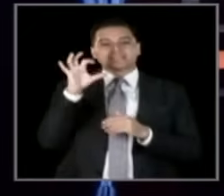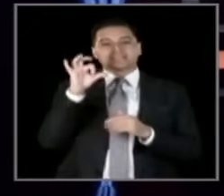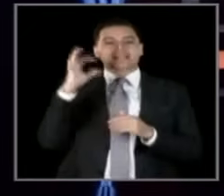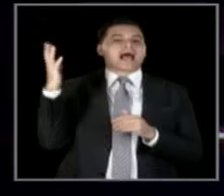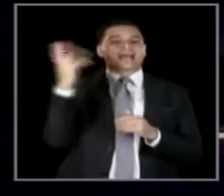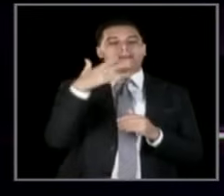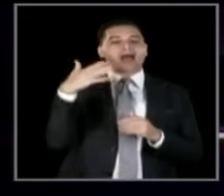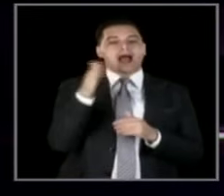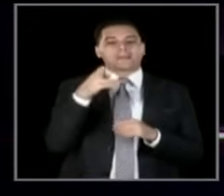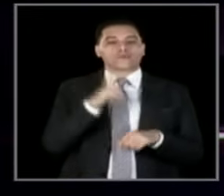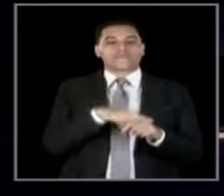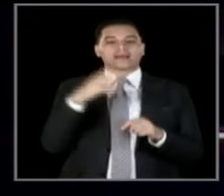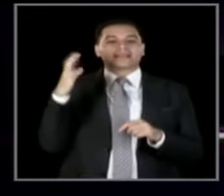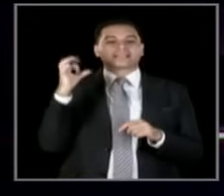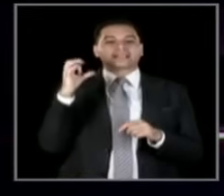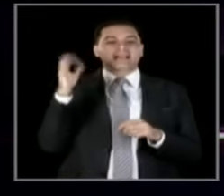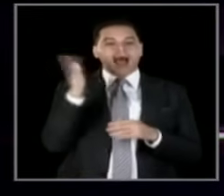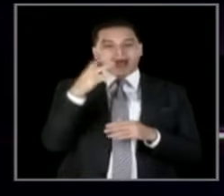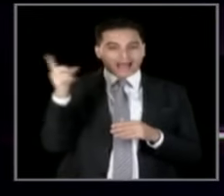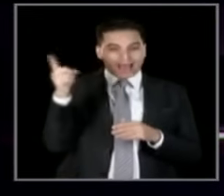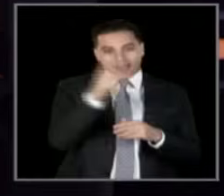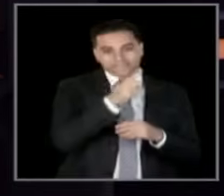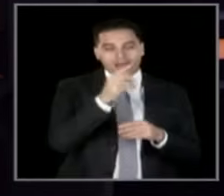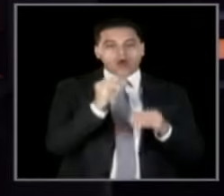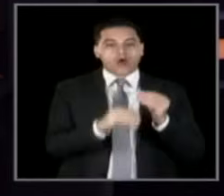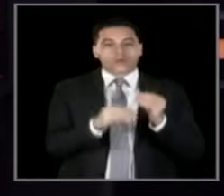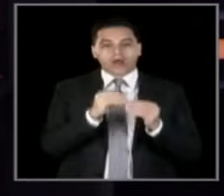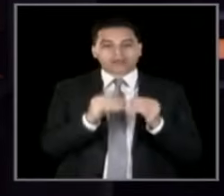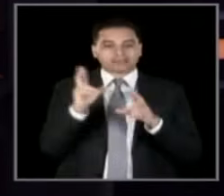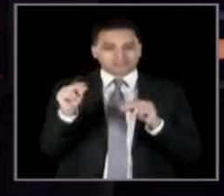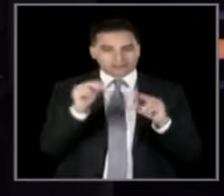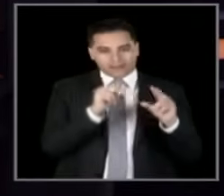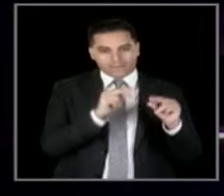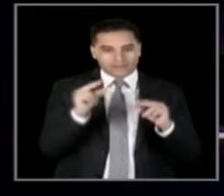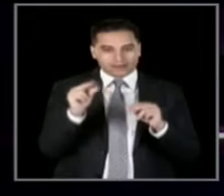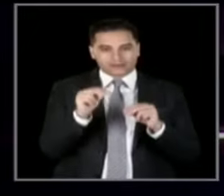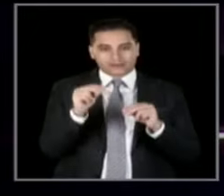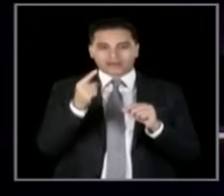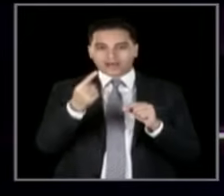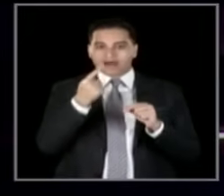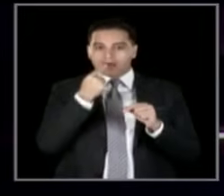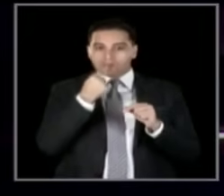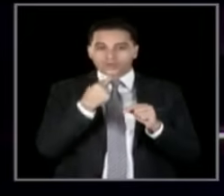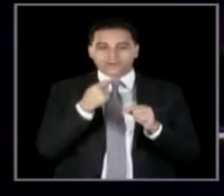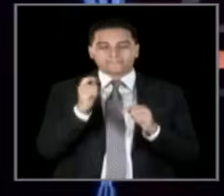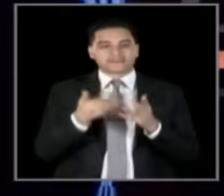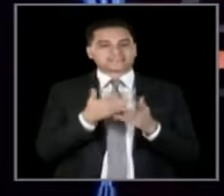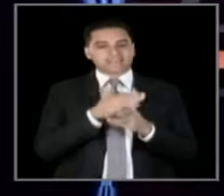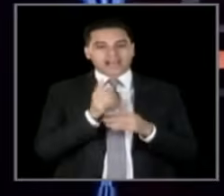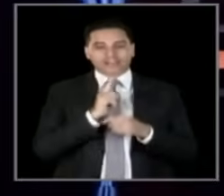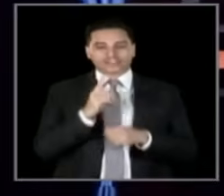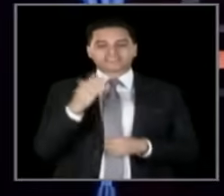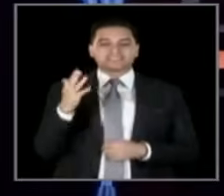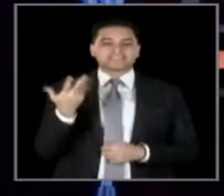9 أعلام، والـ9 أعلام دول ألوانهم قريبين من بعض، فما حدش يستعجل